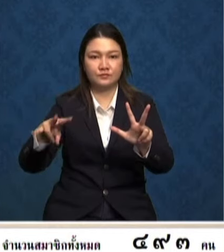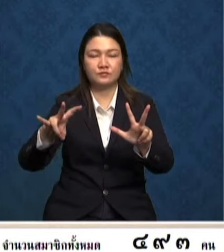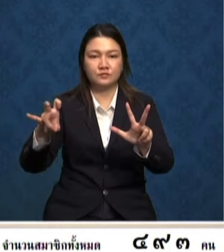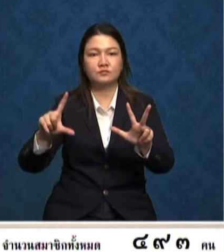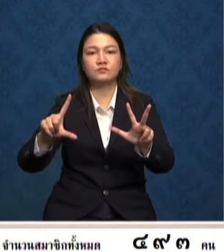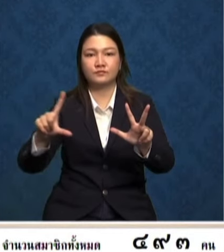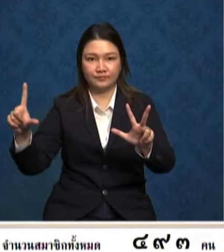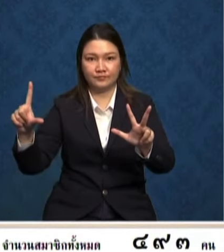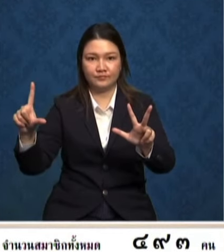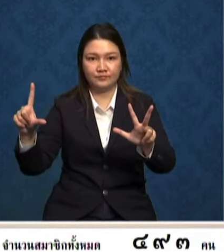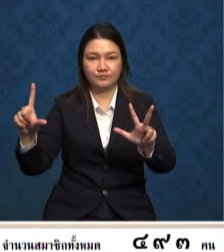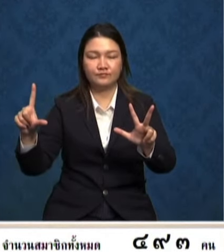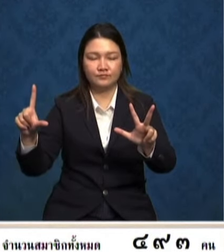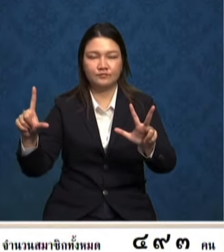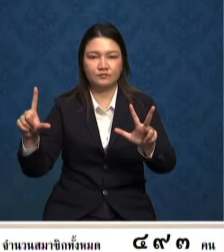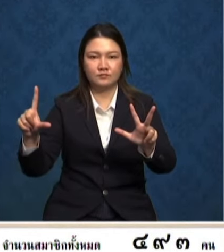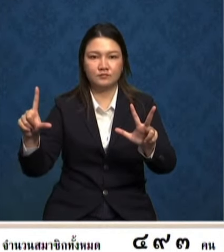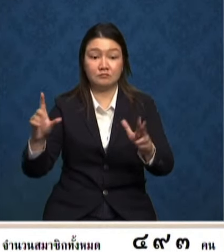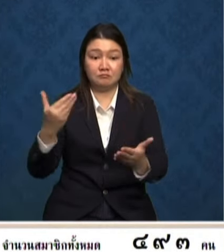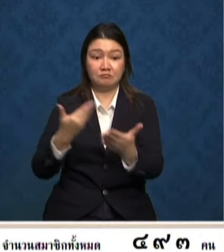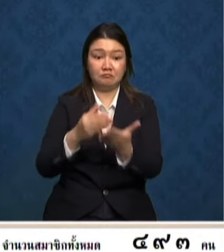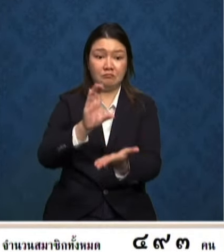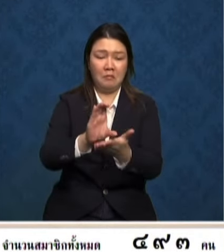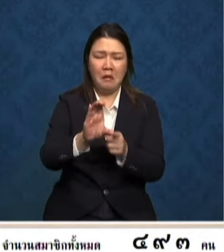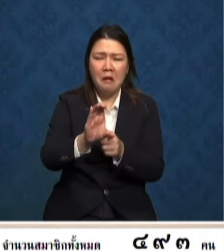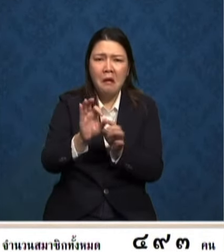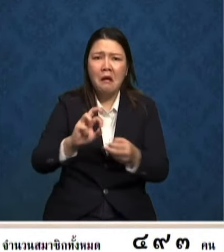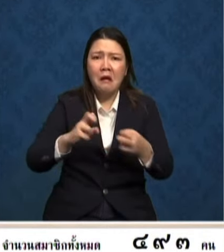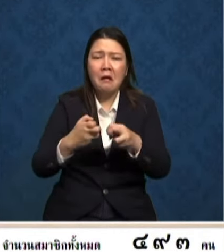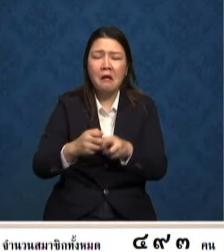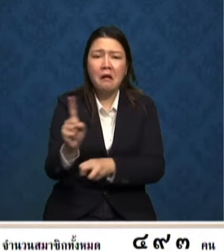3,752,700 ล้านบาทถามว่ามีปัญหาตรงไหน